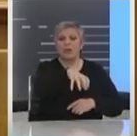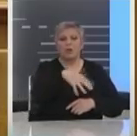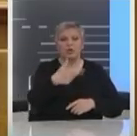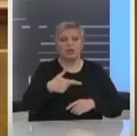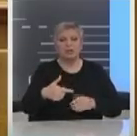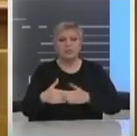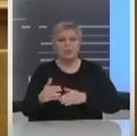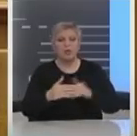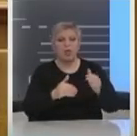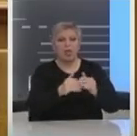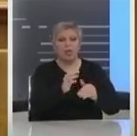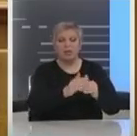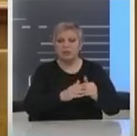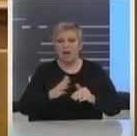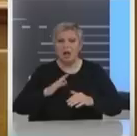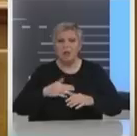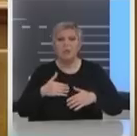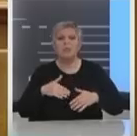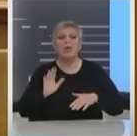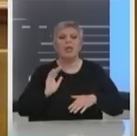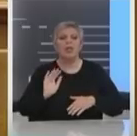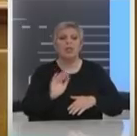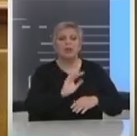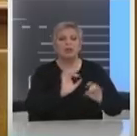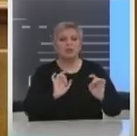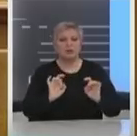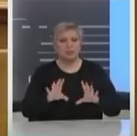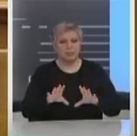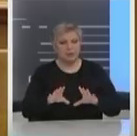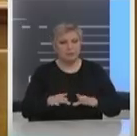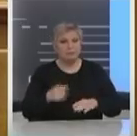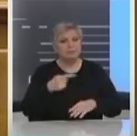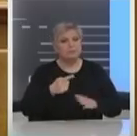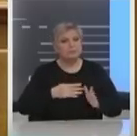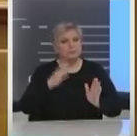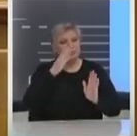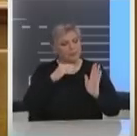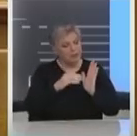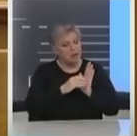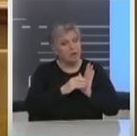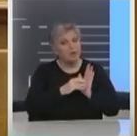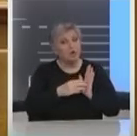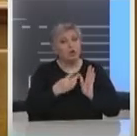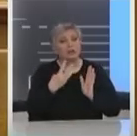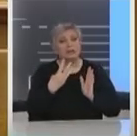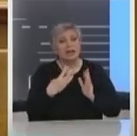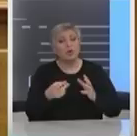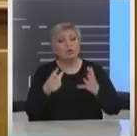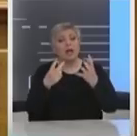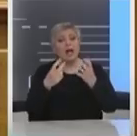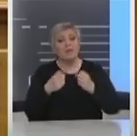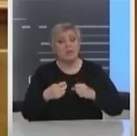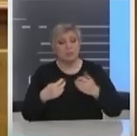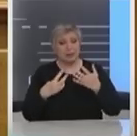χειρότερο. Κρυμμένη μέσα στο πολυνομοσχέδιο, στο άρθρο 378,